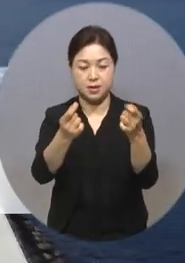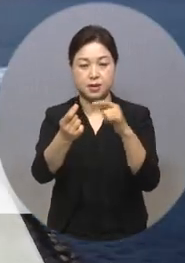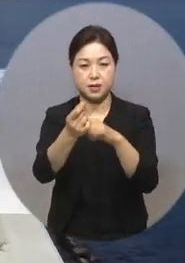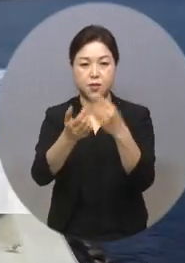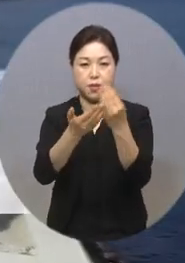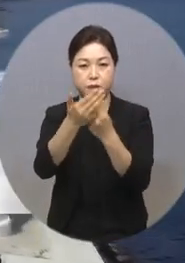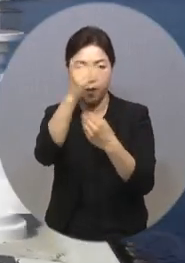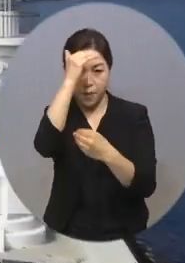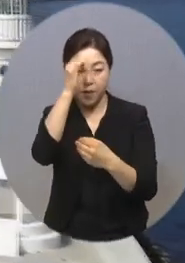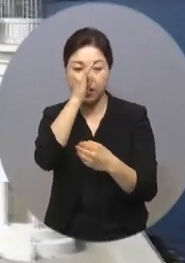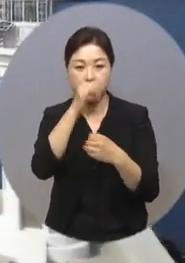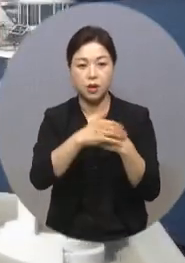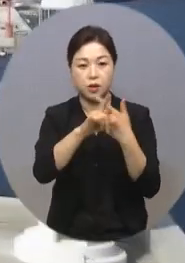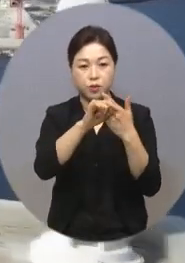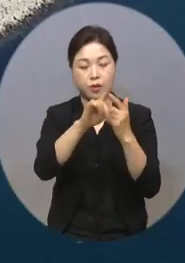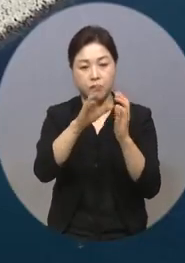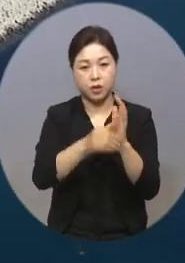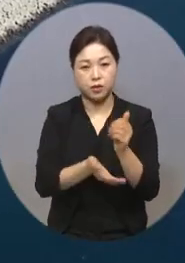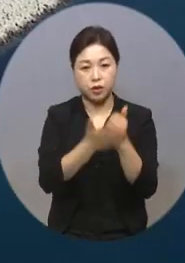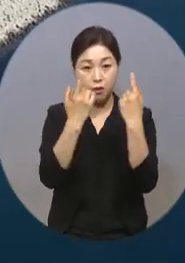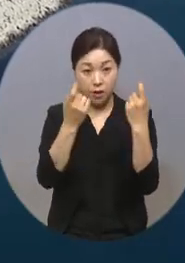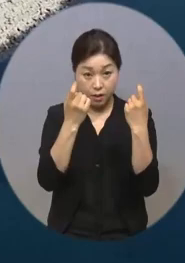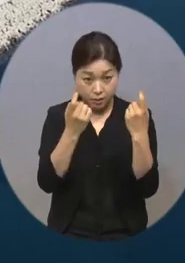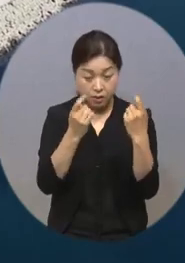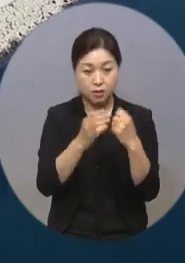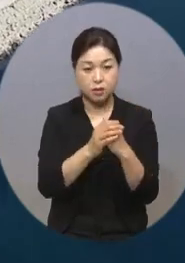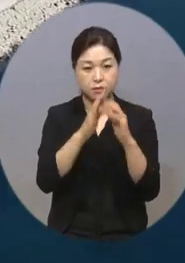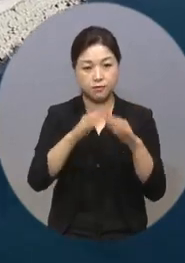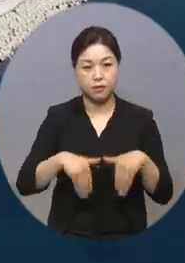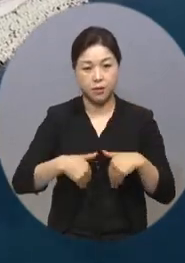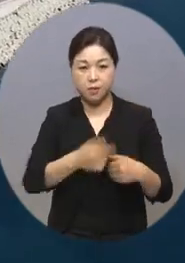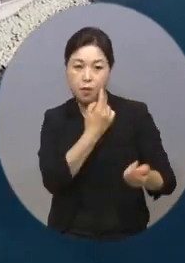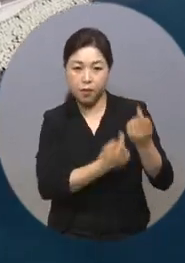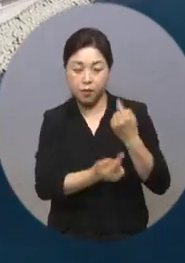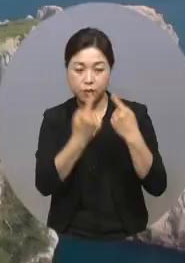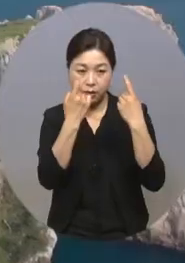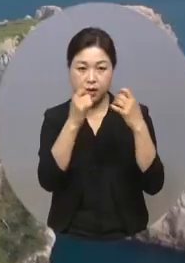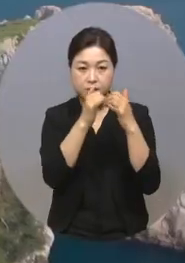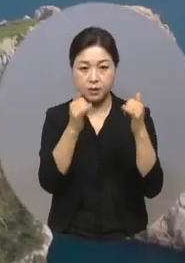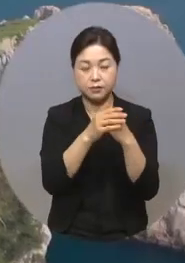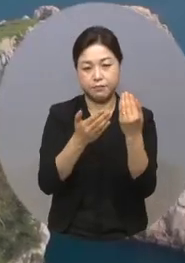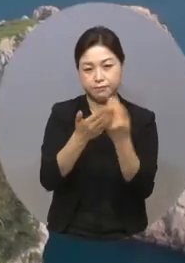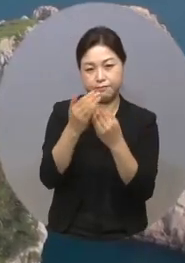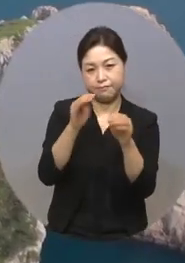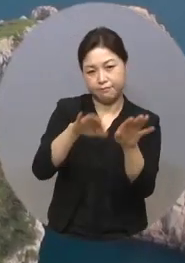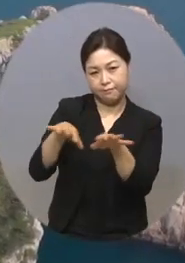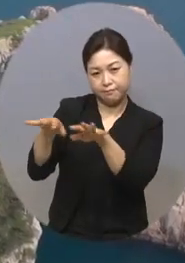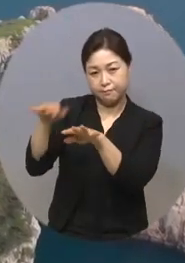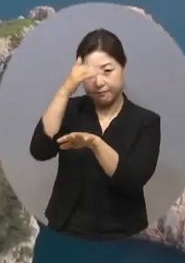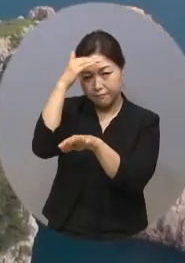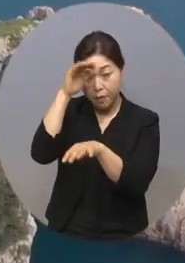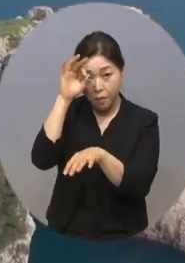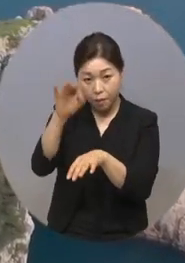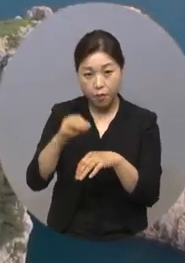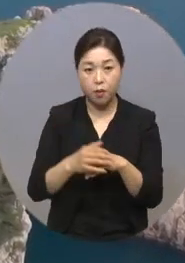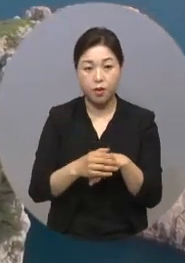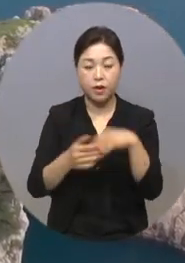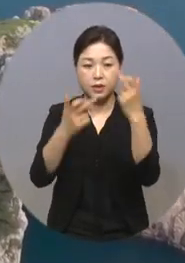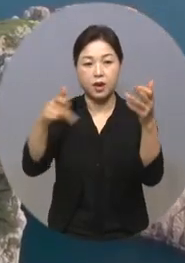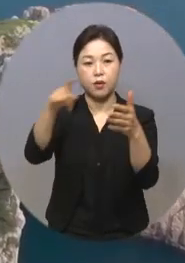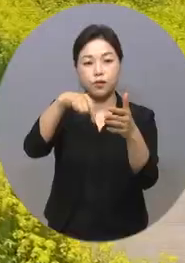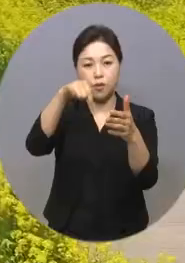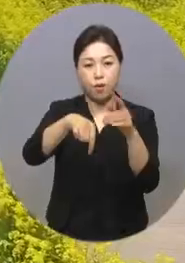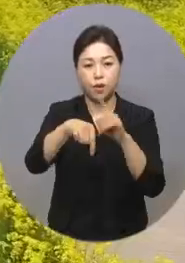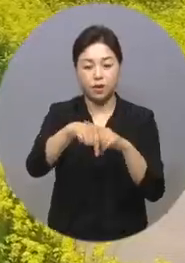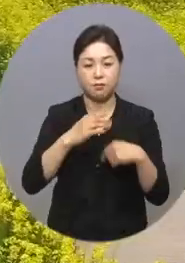6월의 추천 관광지 를 통해 전남 을 찾는 관광객들이 다도해 멋진 풍광을 감상하고 자연 속 힐링